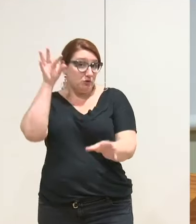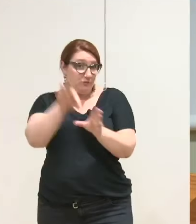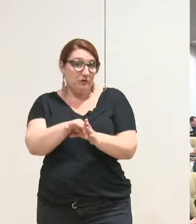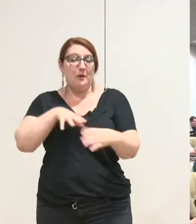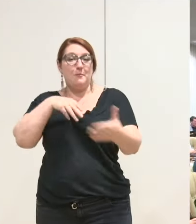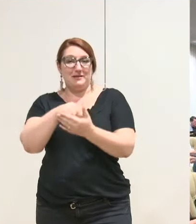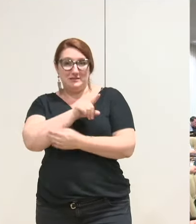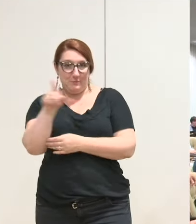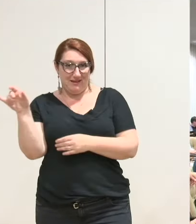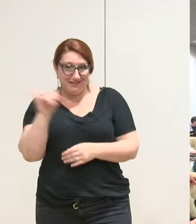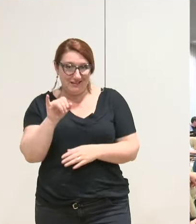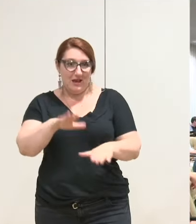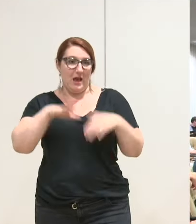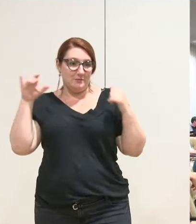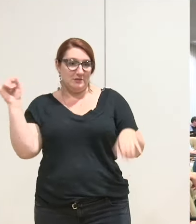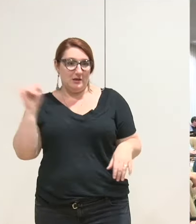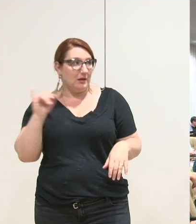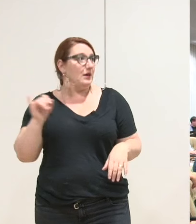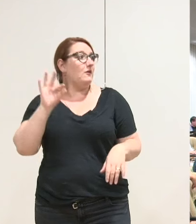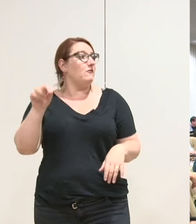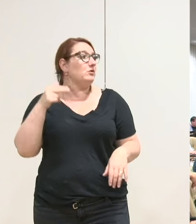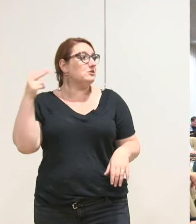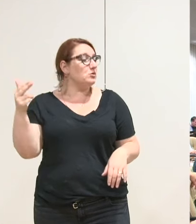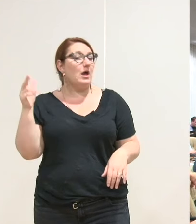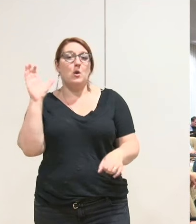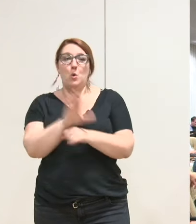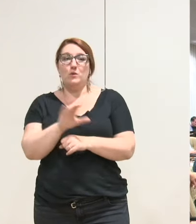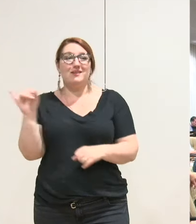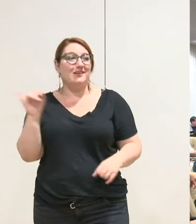s'abstient qui vote le Front National qui vote